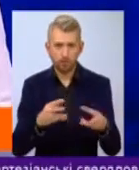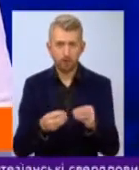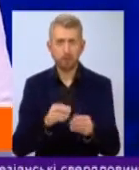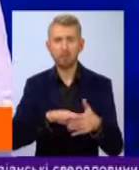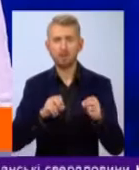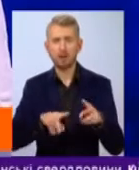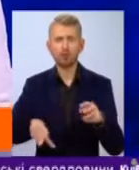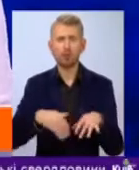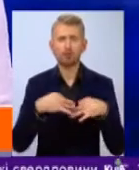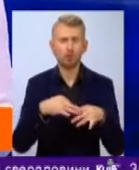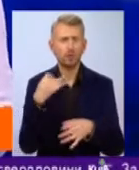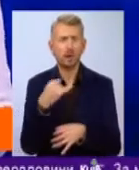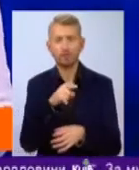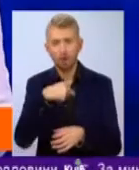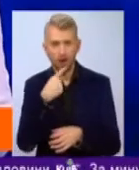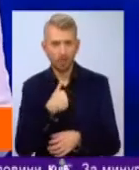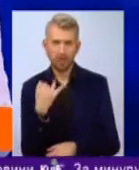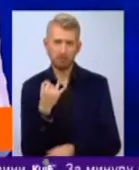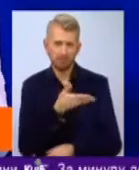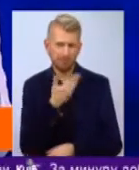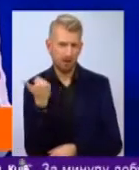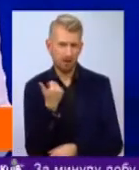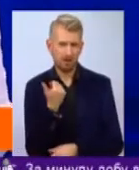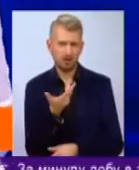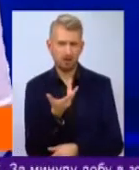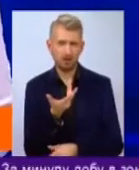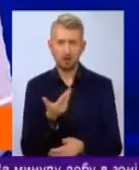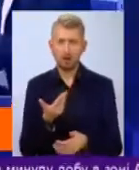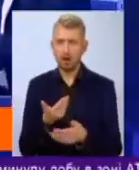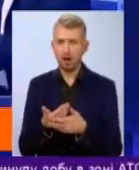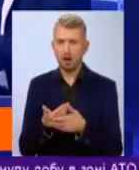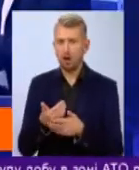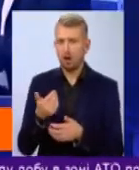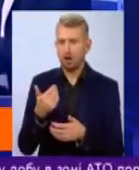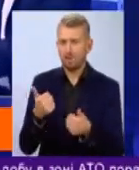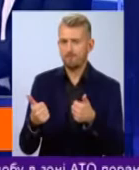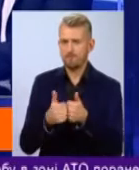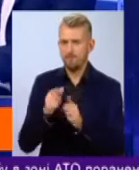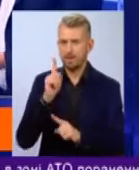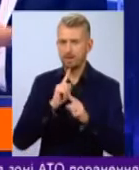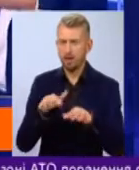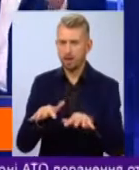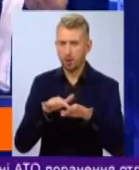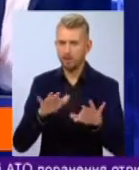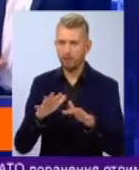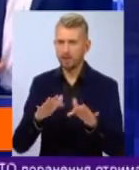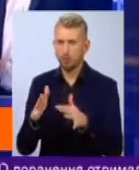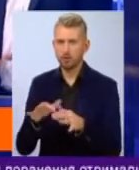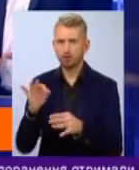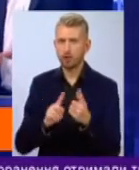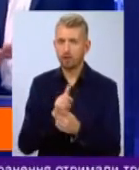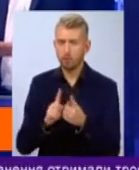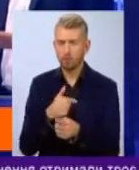дорожнього руху, цікавий, але вони кажуть, нам це не цікаво. Ну, так, зараз же під Радою відбуваються події щодо реформування. Ми стежимо